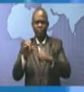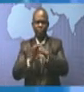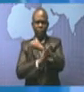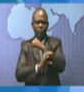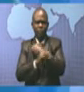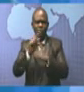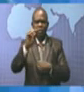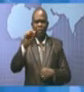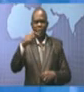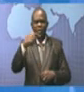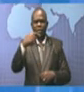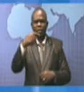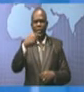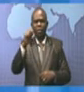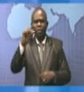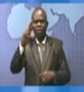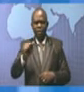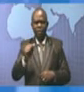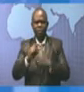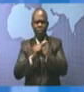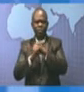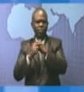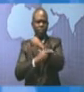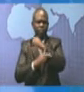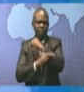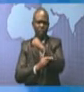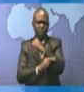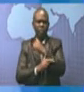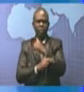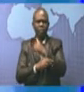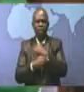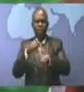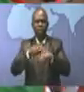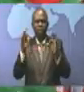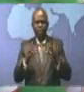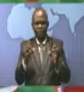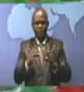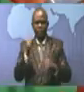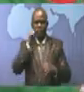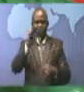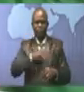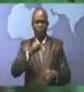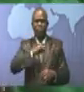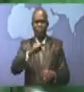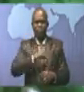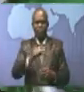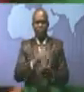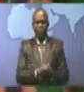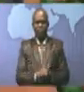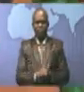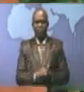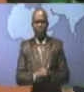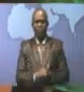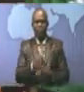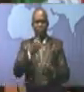marquant au Mukenyirarugamba en province Ngozi. Fabien Nionidigui. Invité par à long défilé de Bakenyirarugamba,